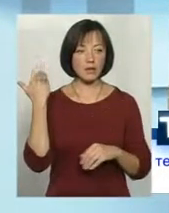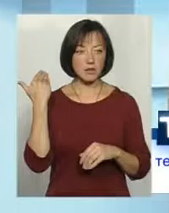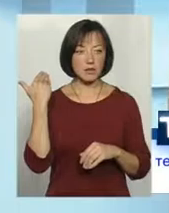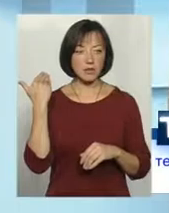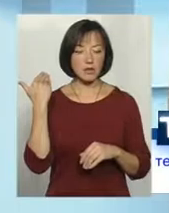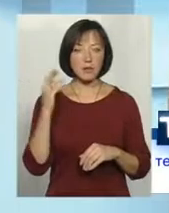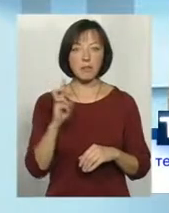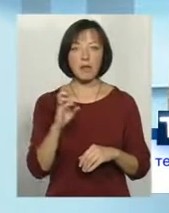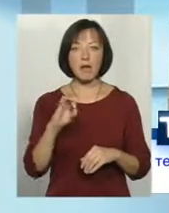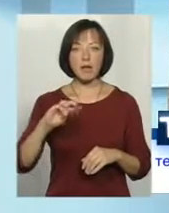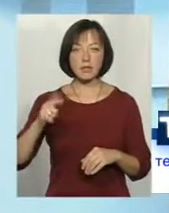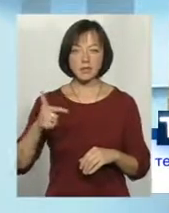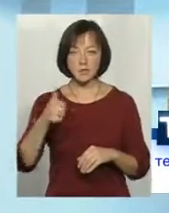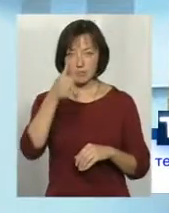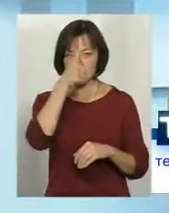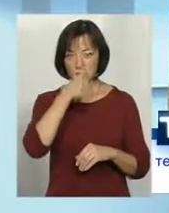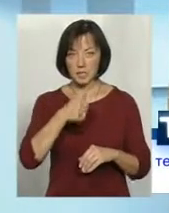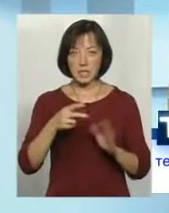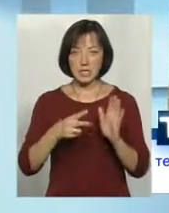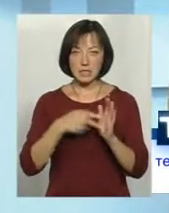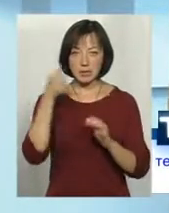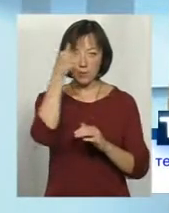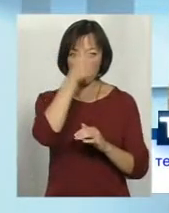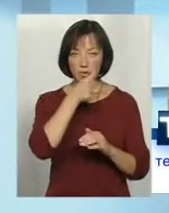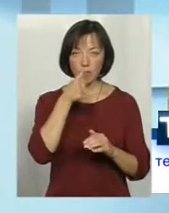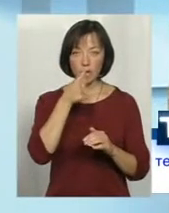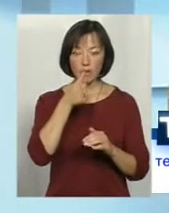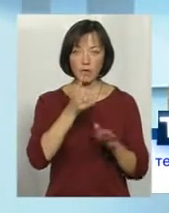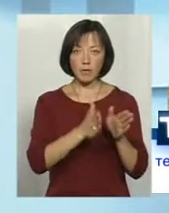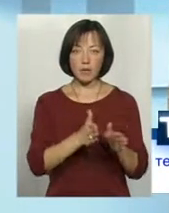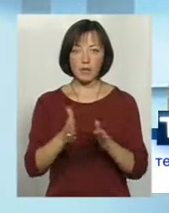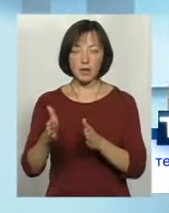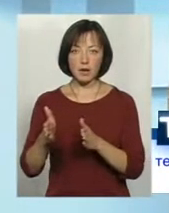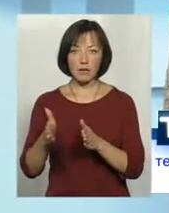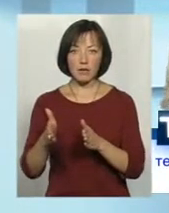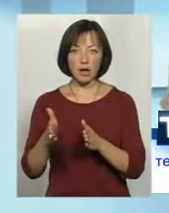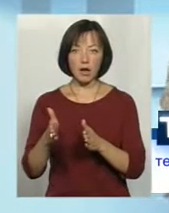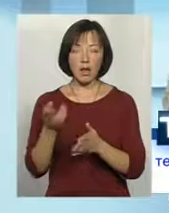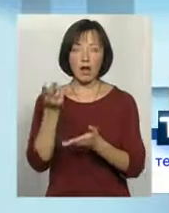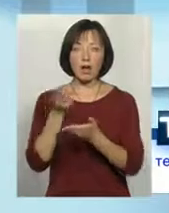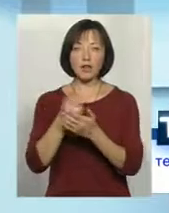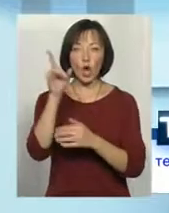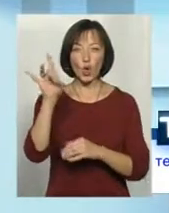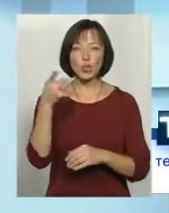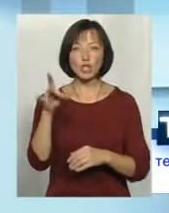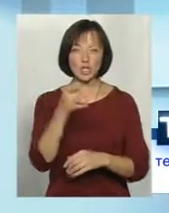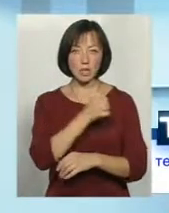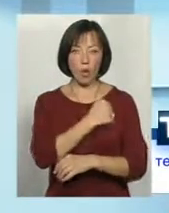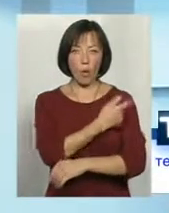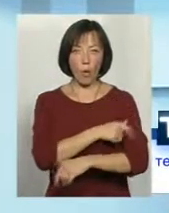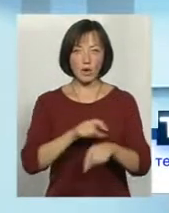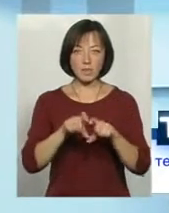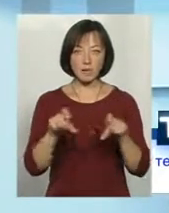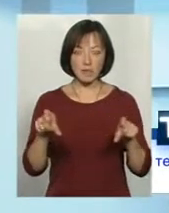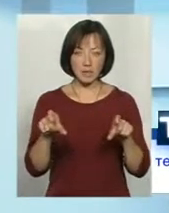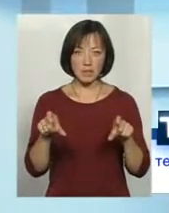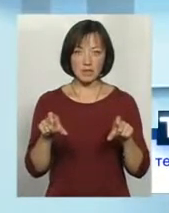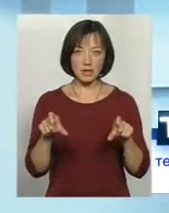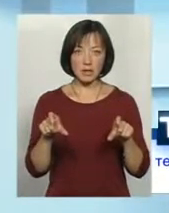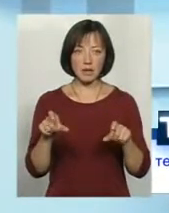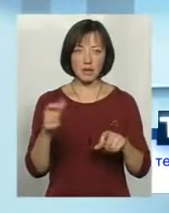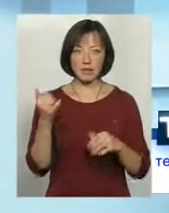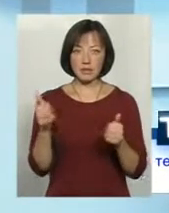в березні місяці, 7 років попідряд працював у госпіталі ветеранів війни за Ружечною. Це якраз паралельно госпіталь,